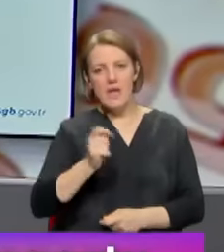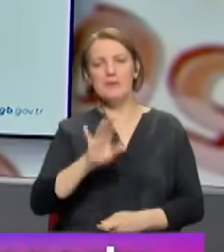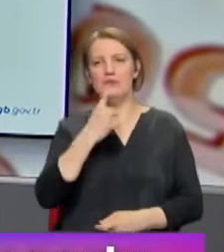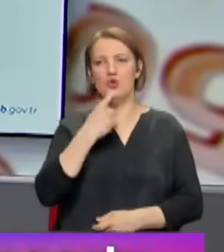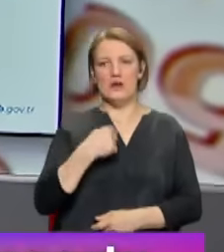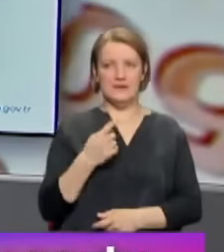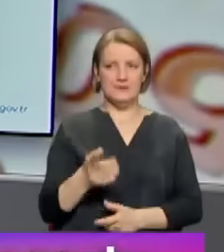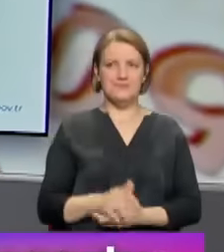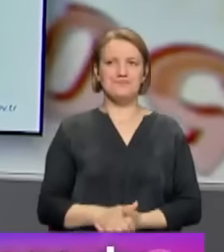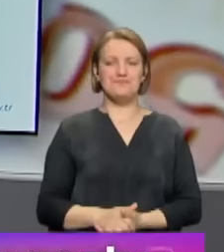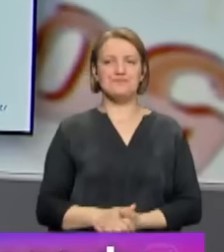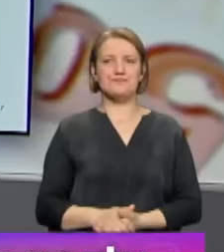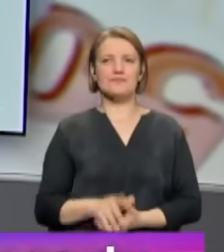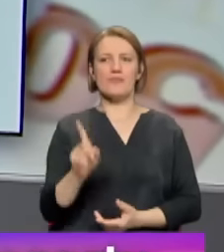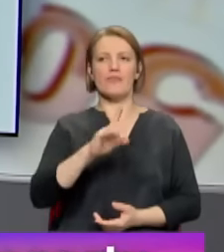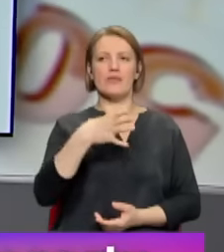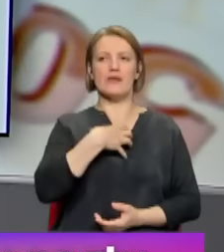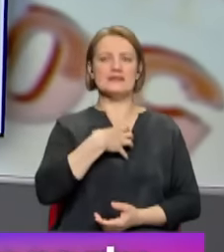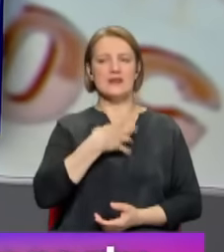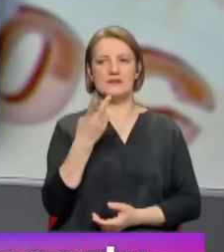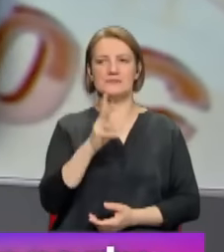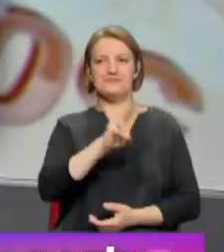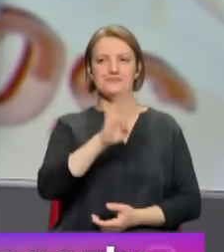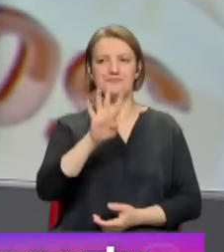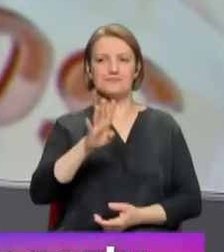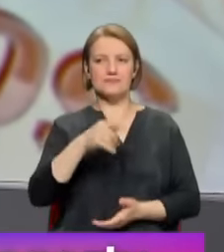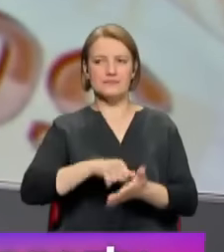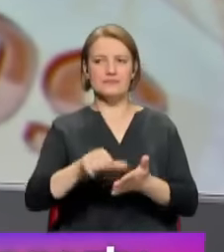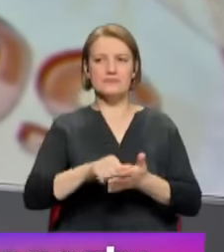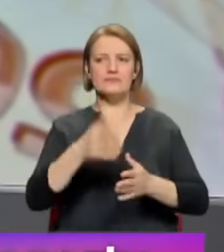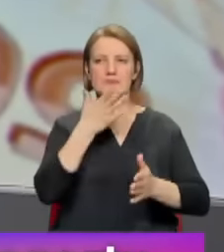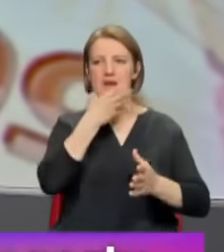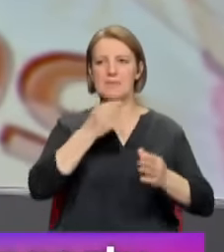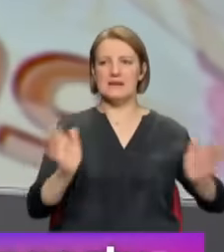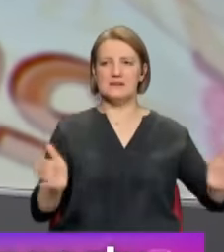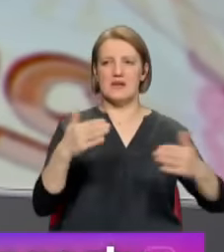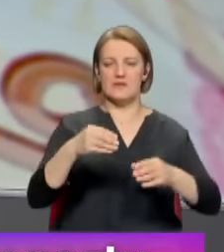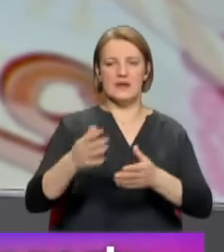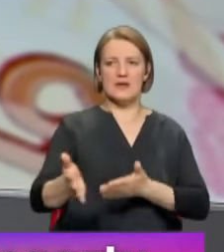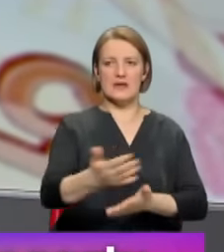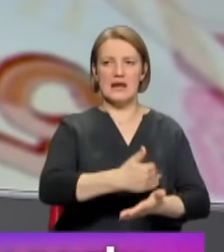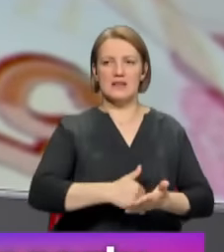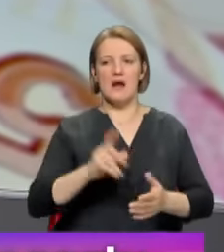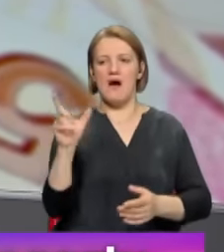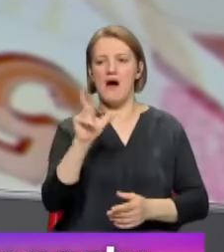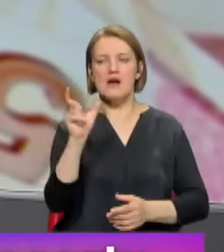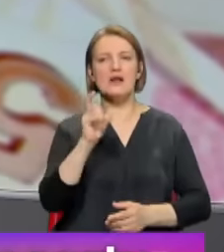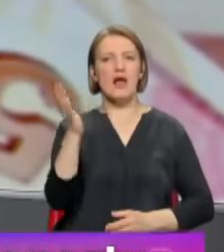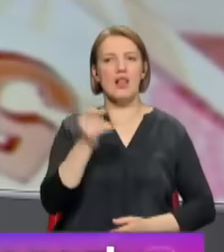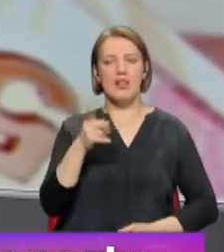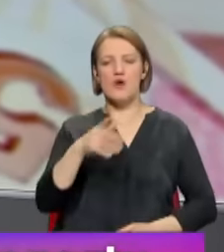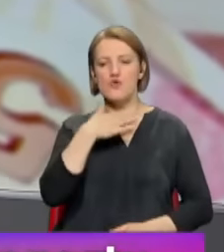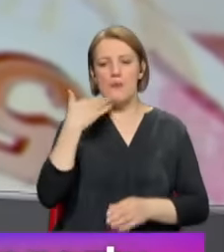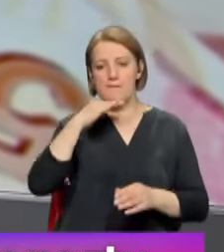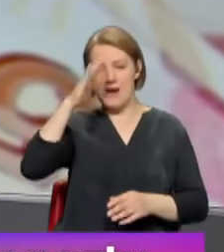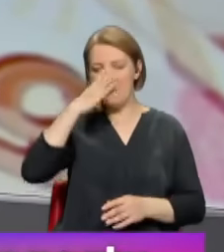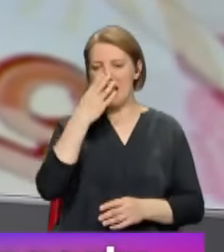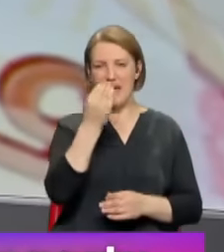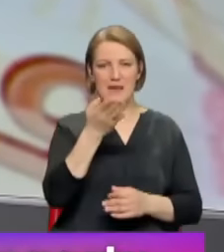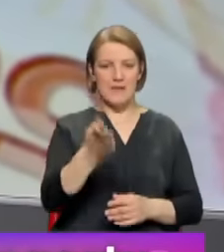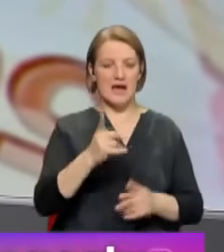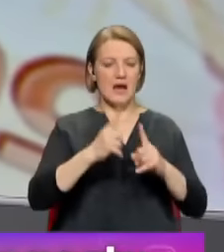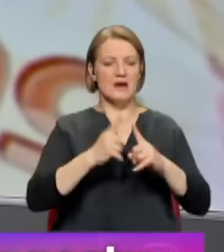bir hatırlatmasını yapın. 10 Haziran 2024 tarihinde emekli sandık kapsamında gelir aylık alanlar Kurban Bayramı